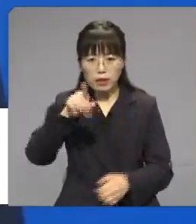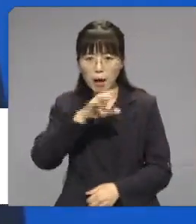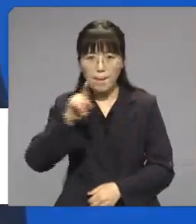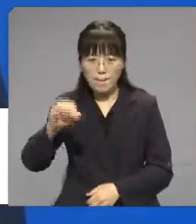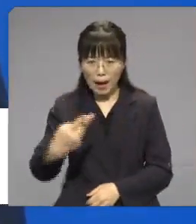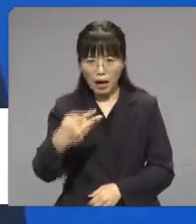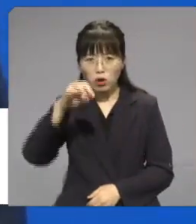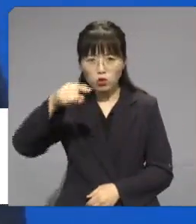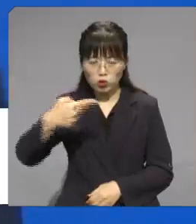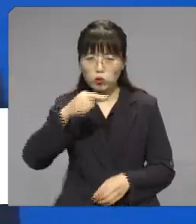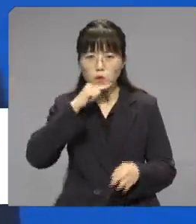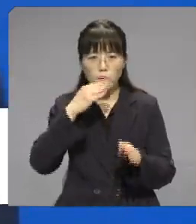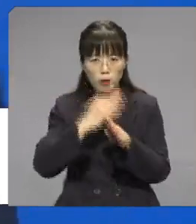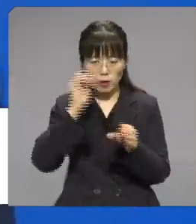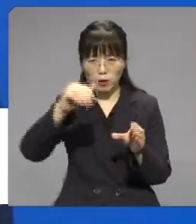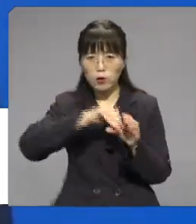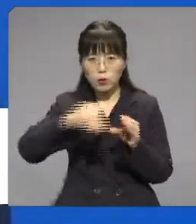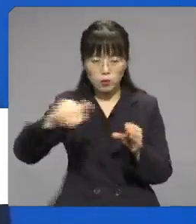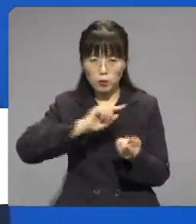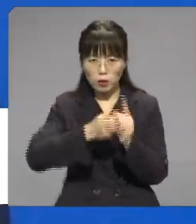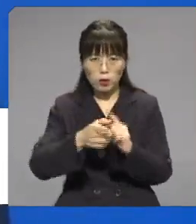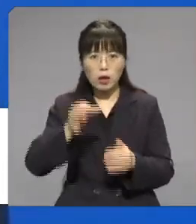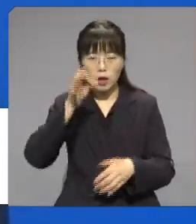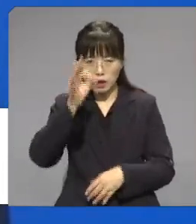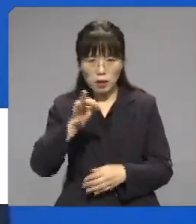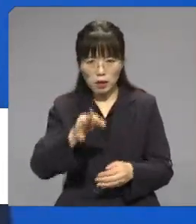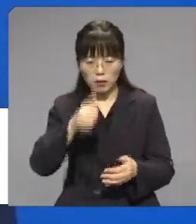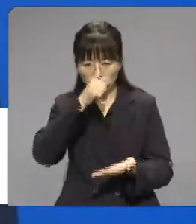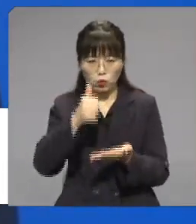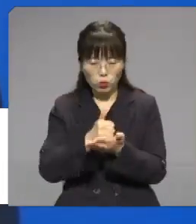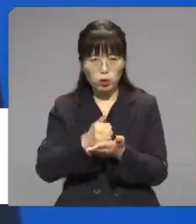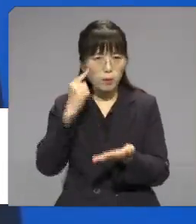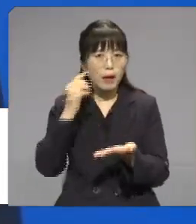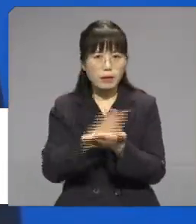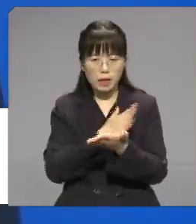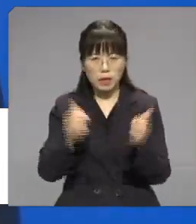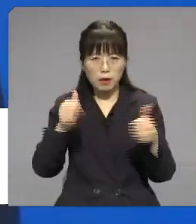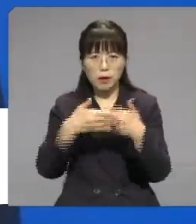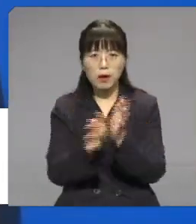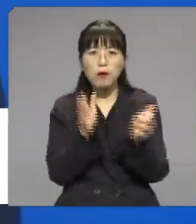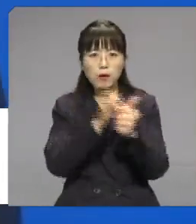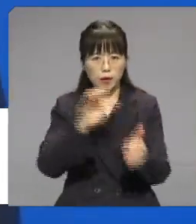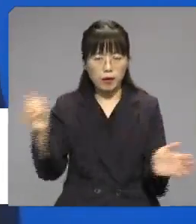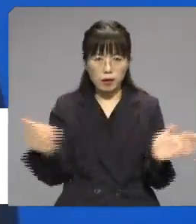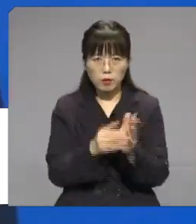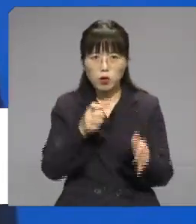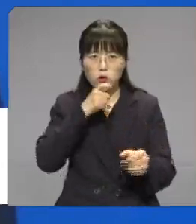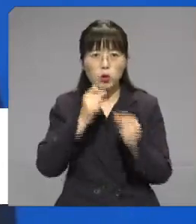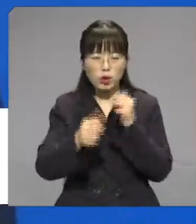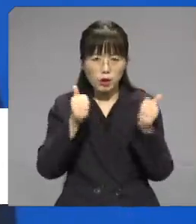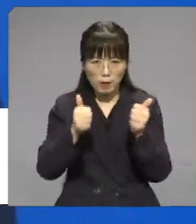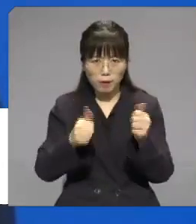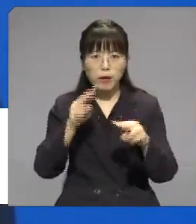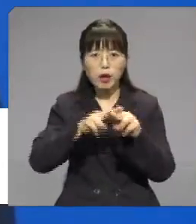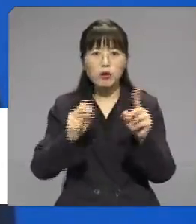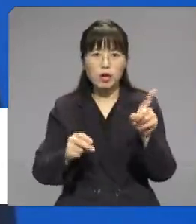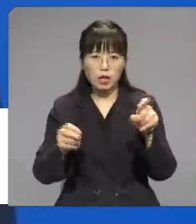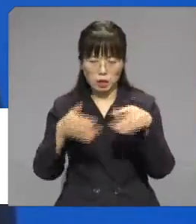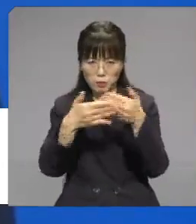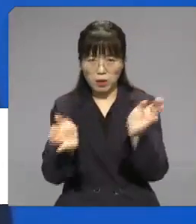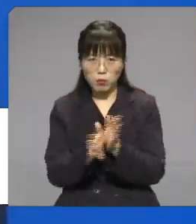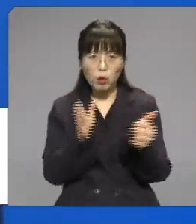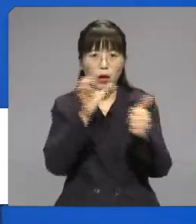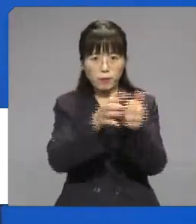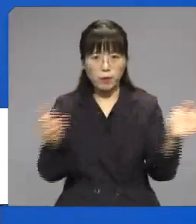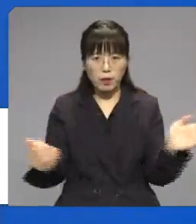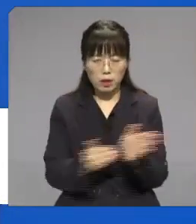대북송금 대납의 혐의를 유죄로 판단한 재판부가 맡게 됐습니다 수원 지방법원은 해당 재판을 형사 1부에